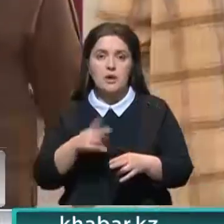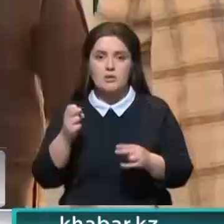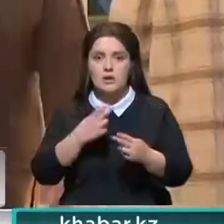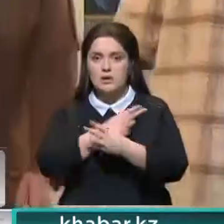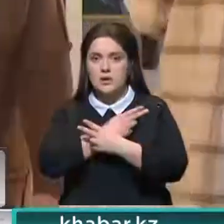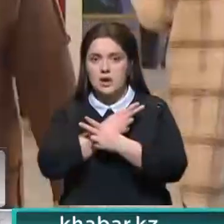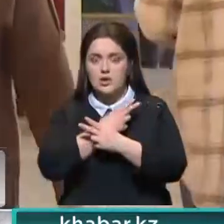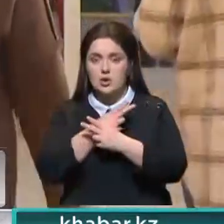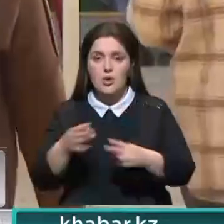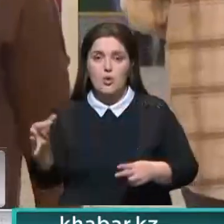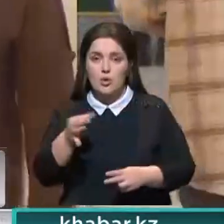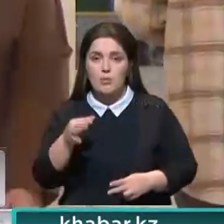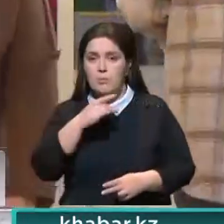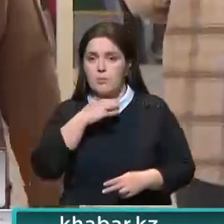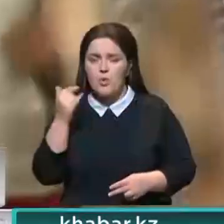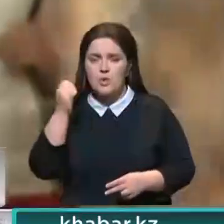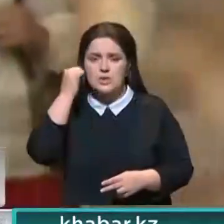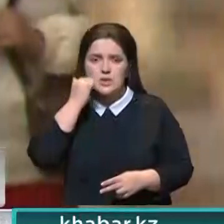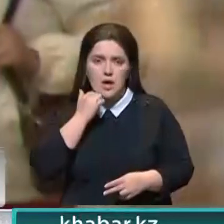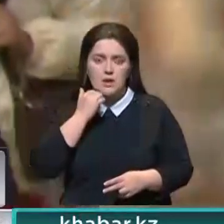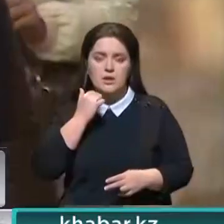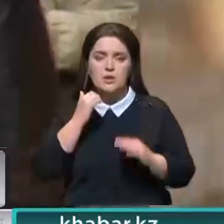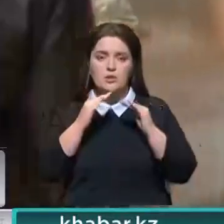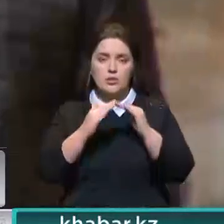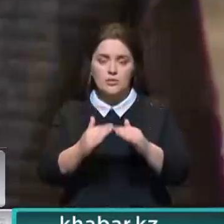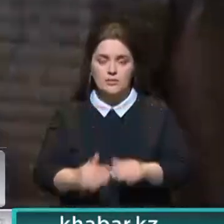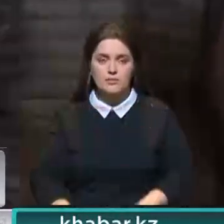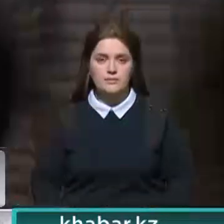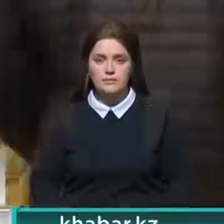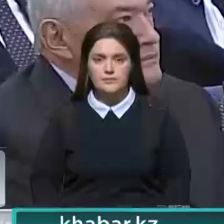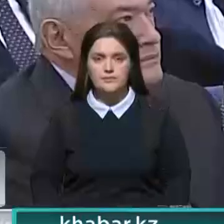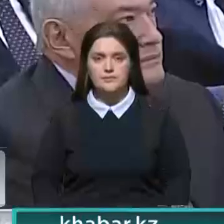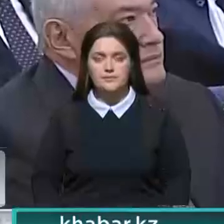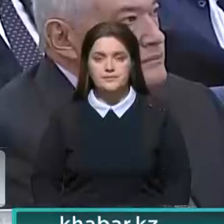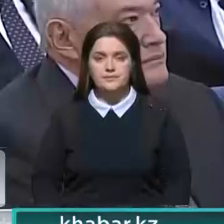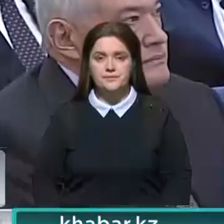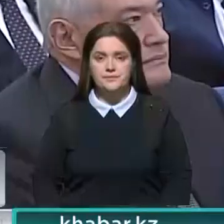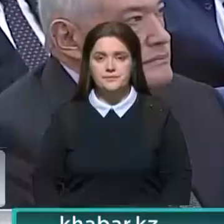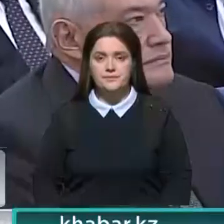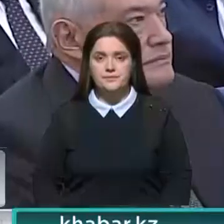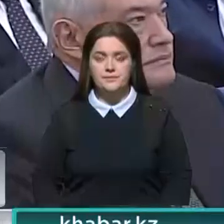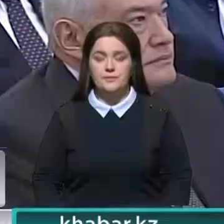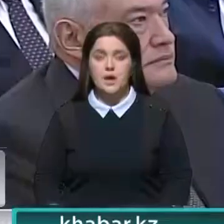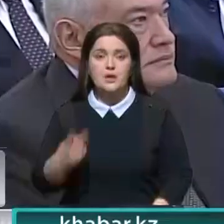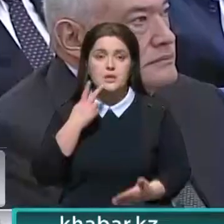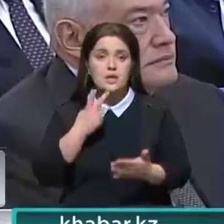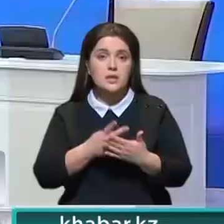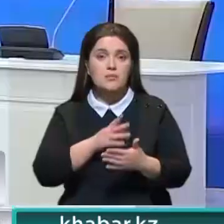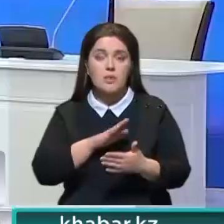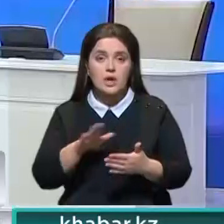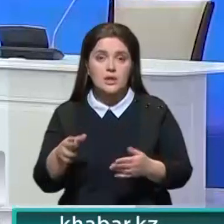дачах. При этом в области много аварийного и ветхого жилья, отметил Касым-Жомарт Токаев. Несмотря на введенные в регионе с начала